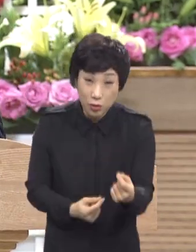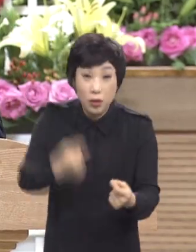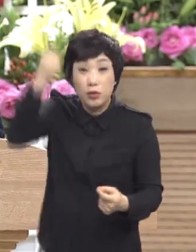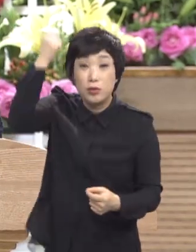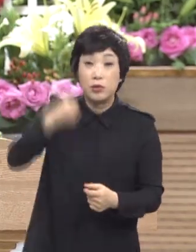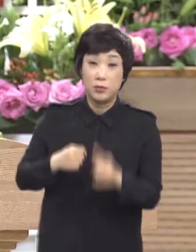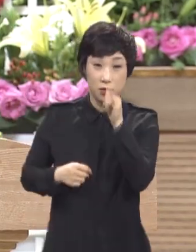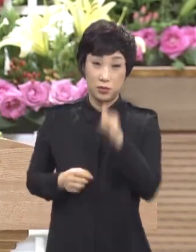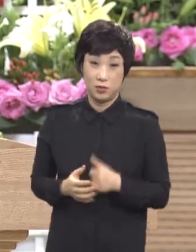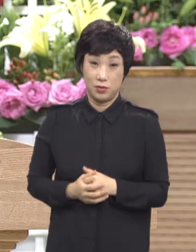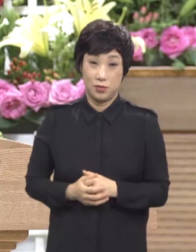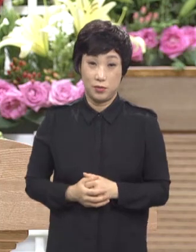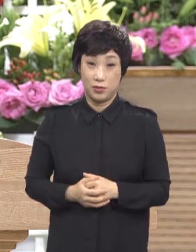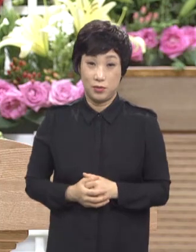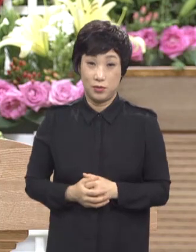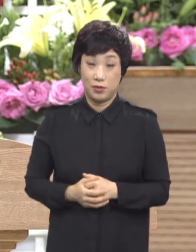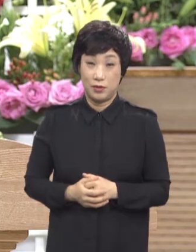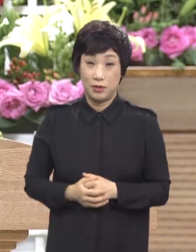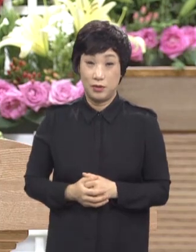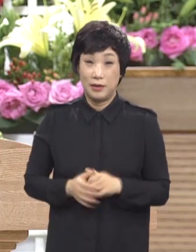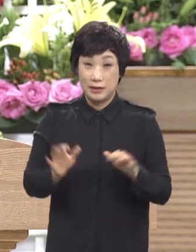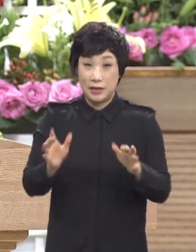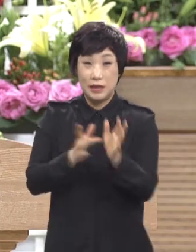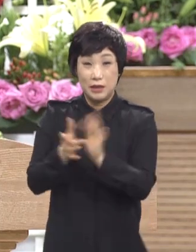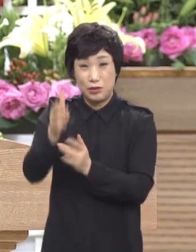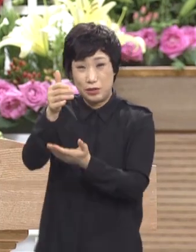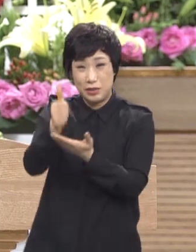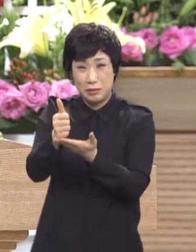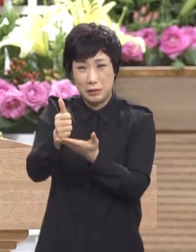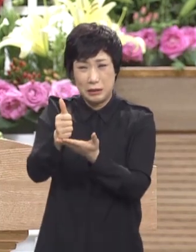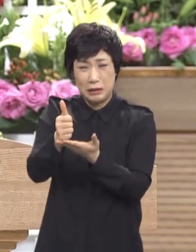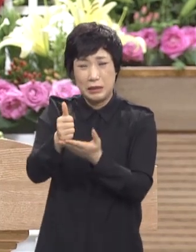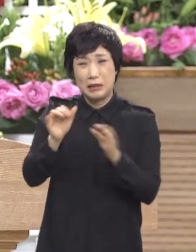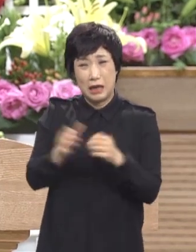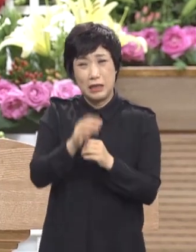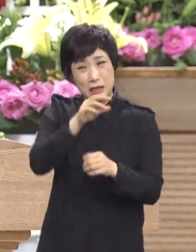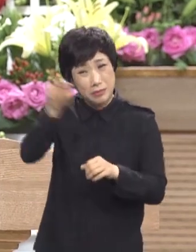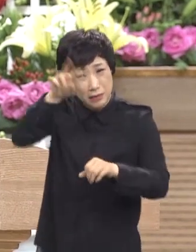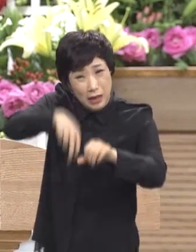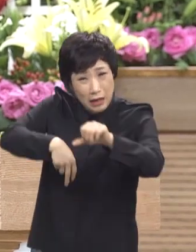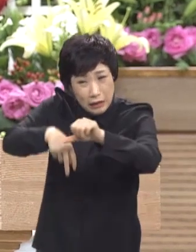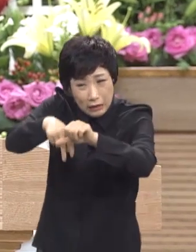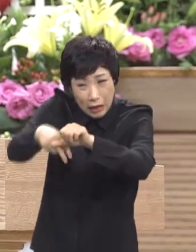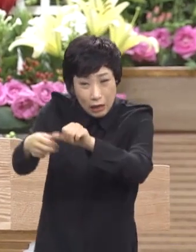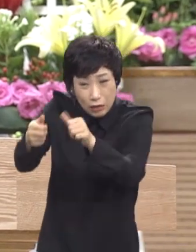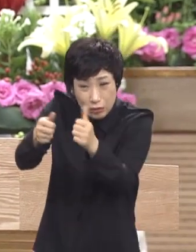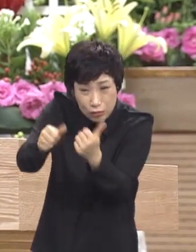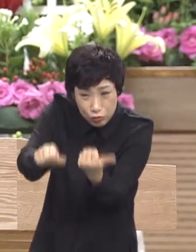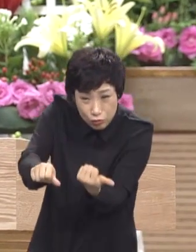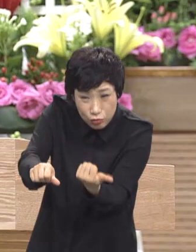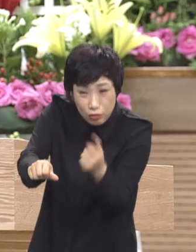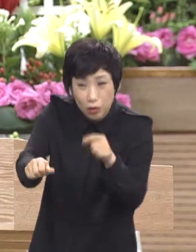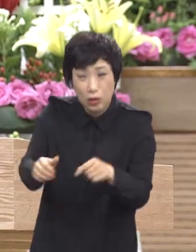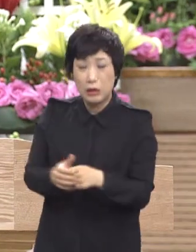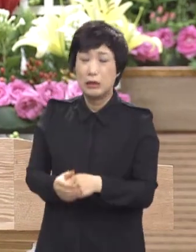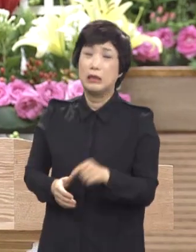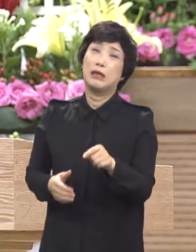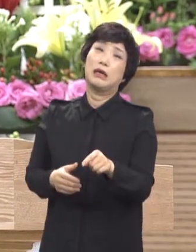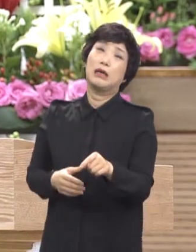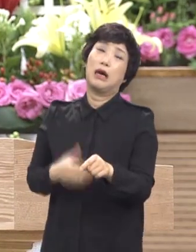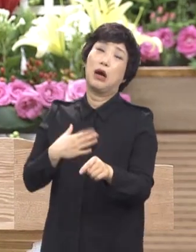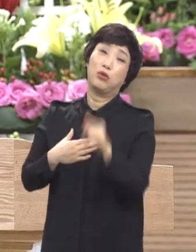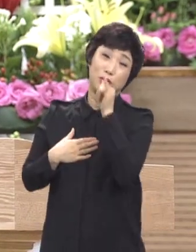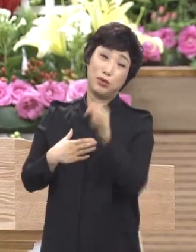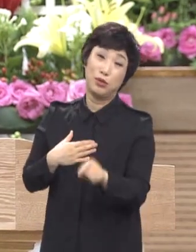느낍니다. 이제 주님이 십자가에 달려서 죽으십니다 했으니